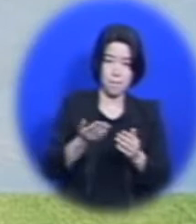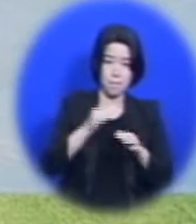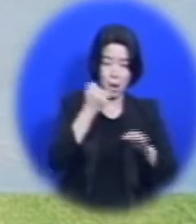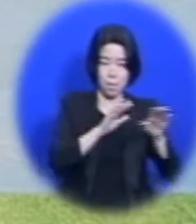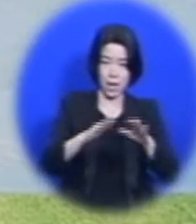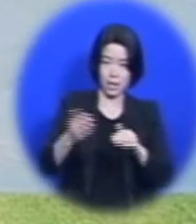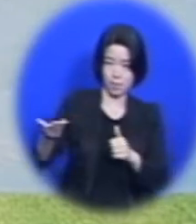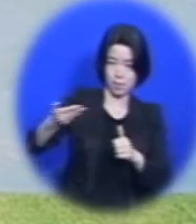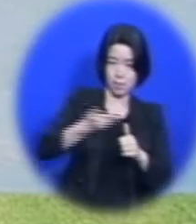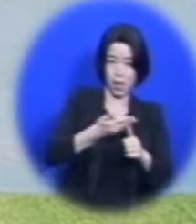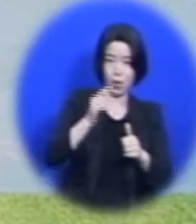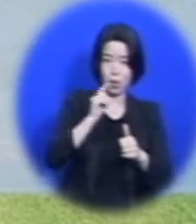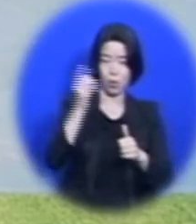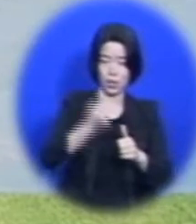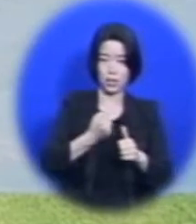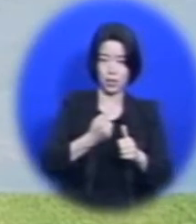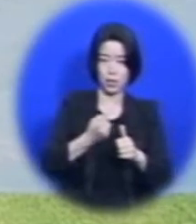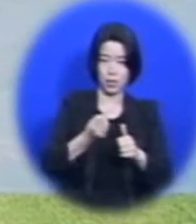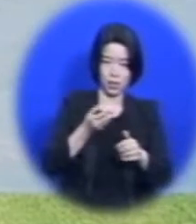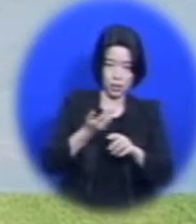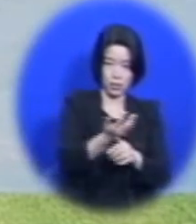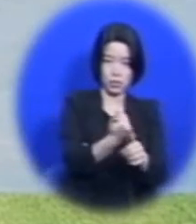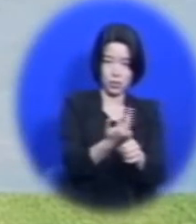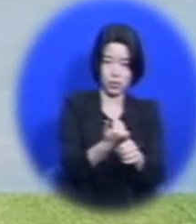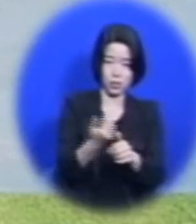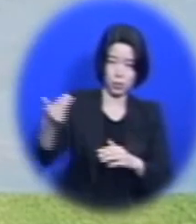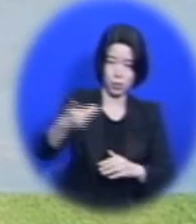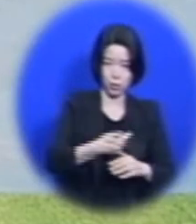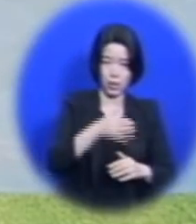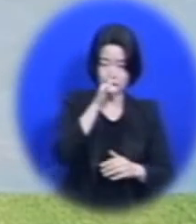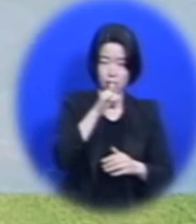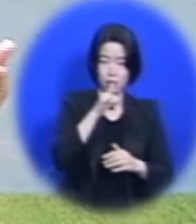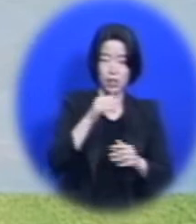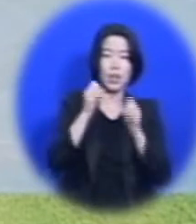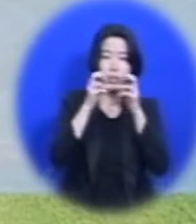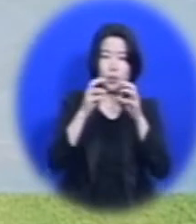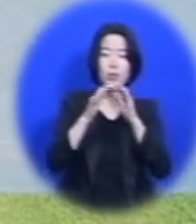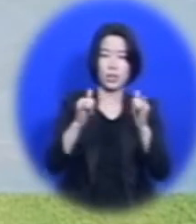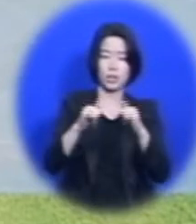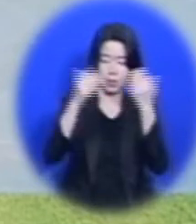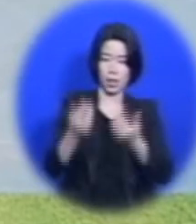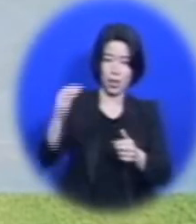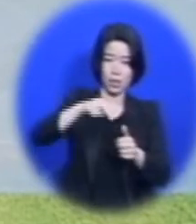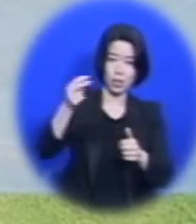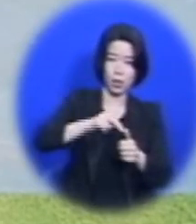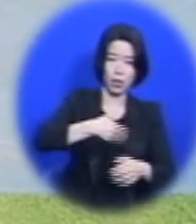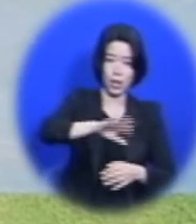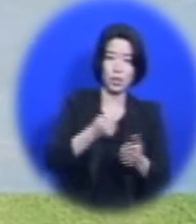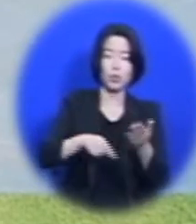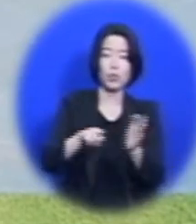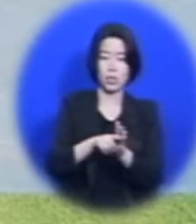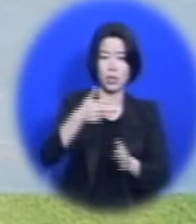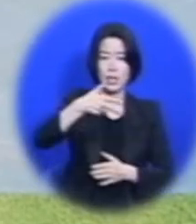갈 배가 왔습니다. 트럭이 선교사님들이 있는 본부로 왔습니다. 선교사님들을 다 태워가려고.